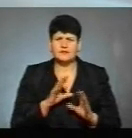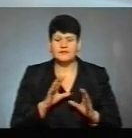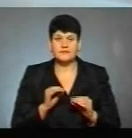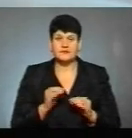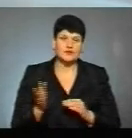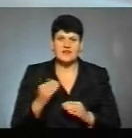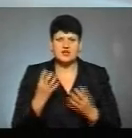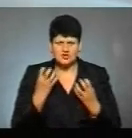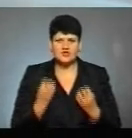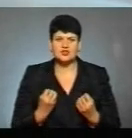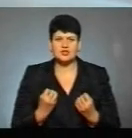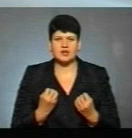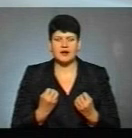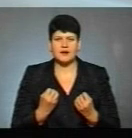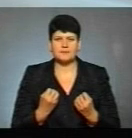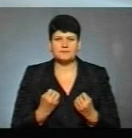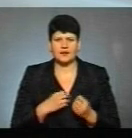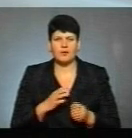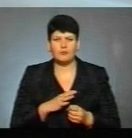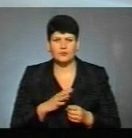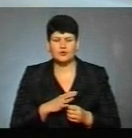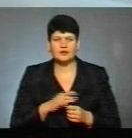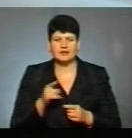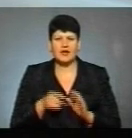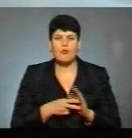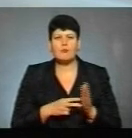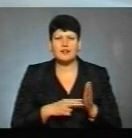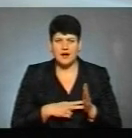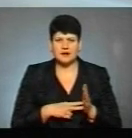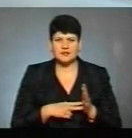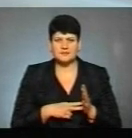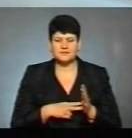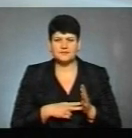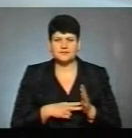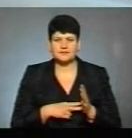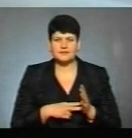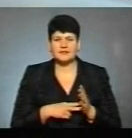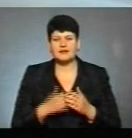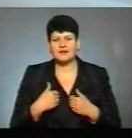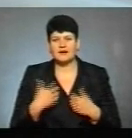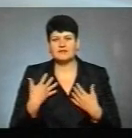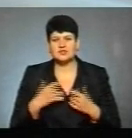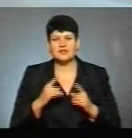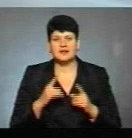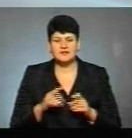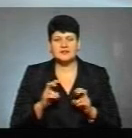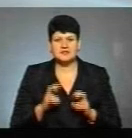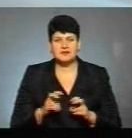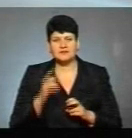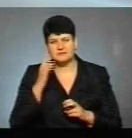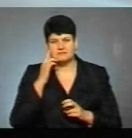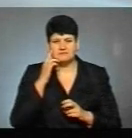думаємо, давай ще це. Було таке в плані наївно, я вже навіть сидів над тим,